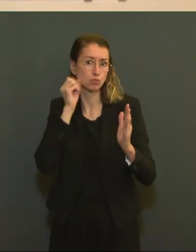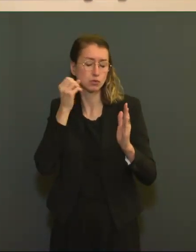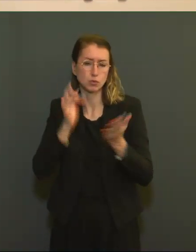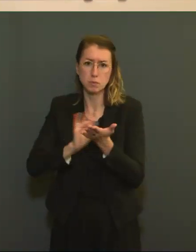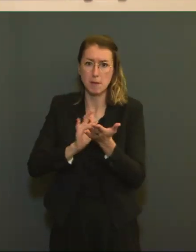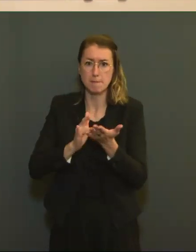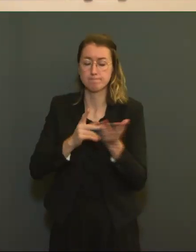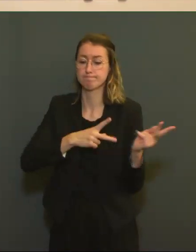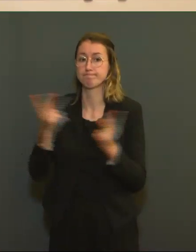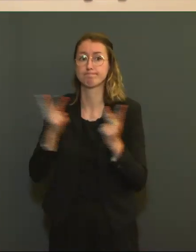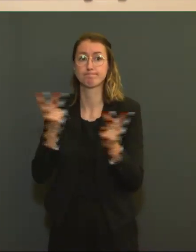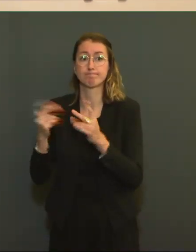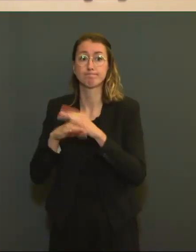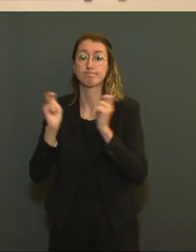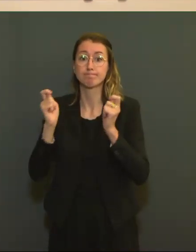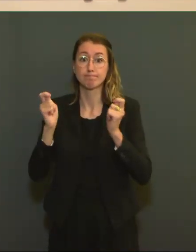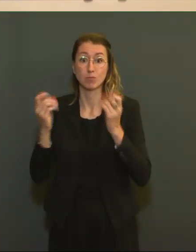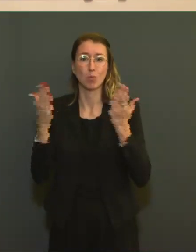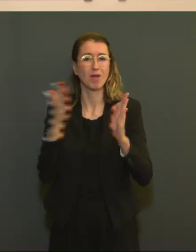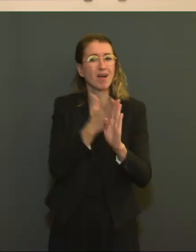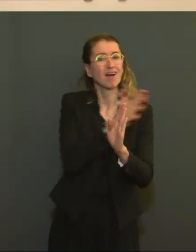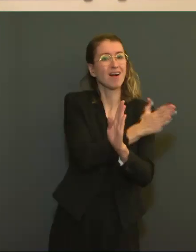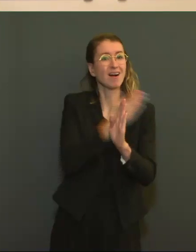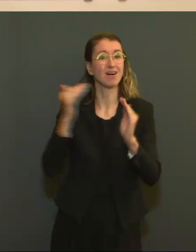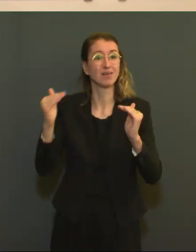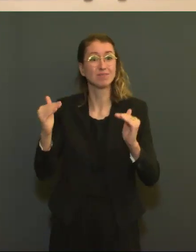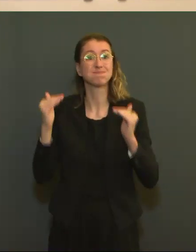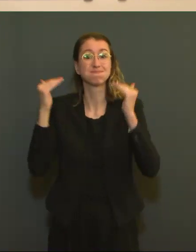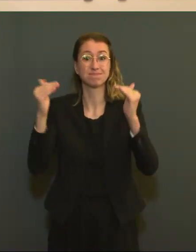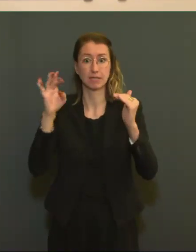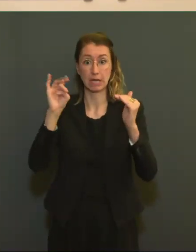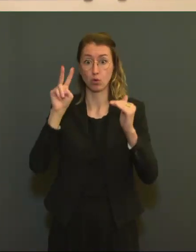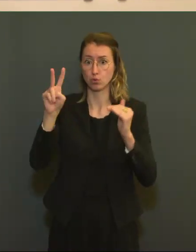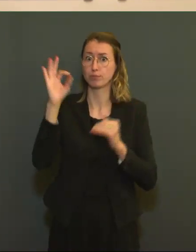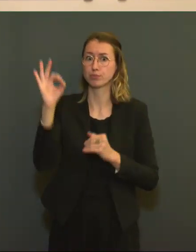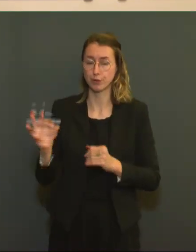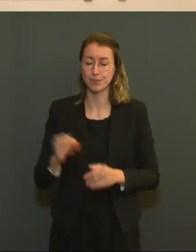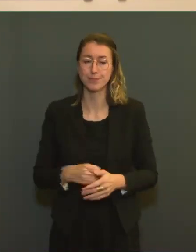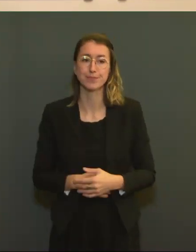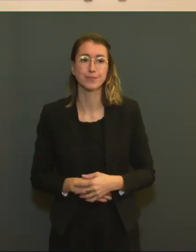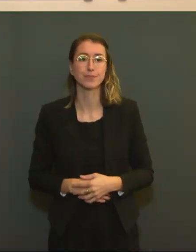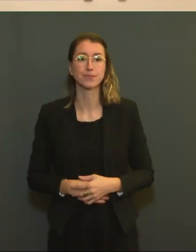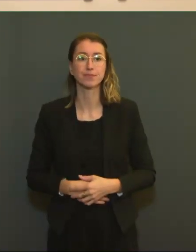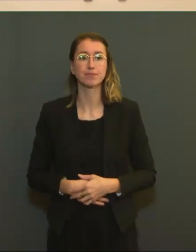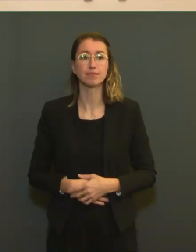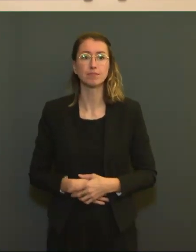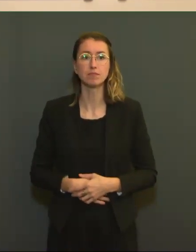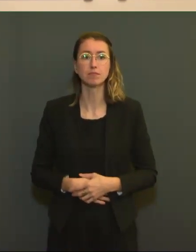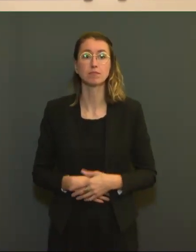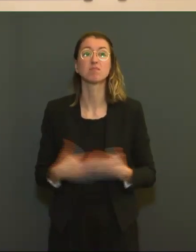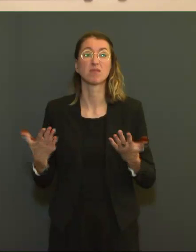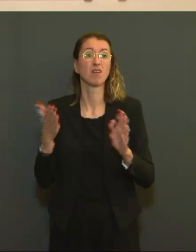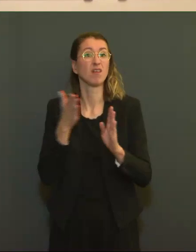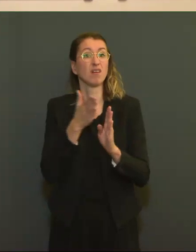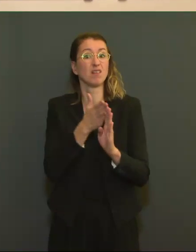est 42% de plus que ce qu'on avait dans la semaine qui précédait, de l'ordre de 16 admissions. Un tiers de ces admissions